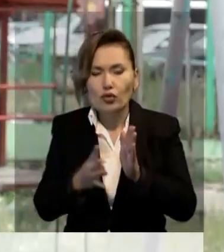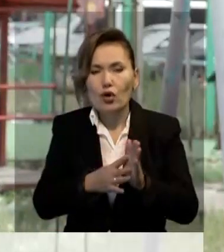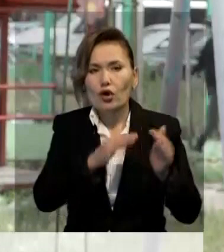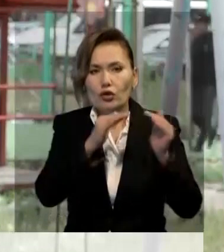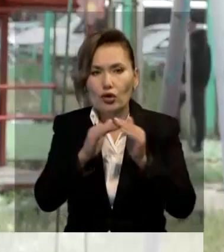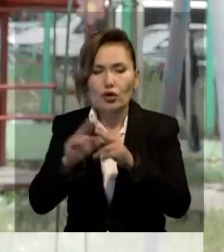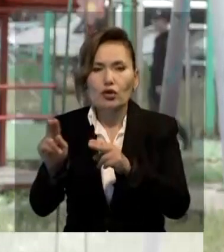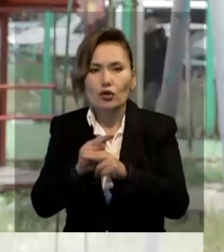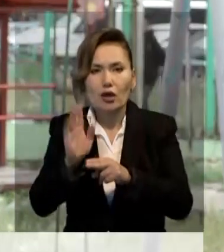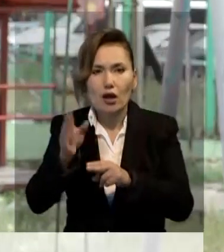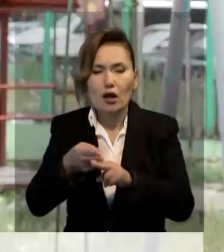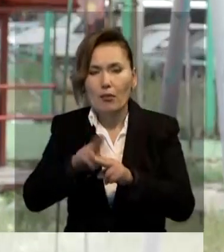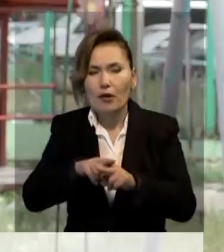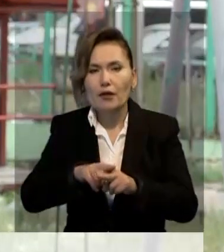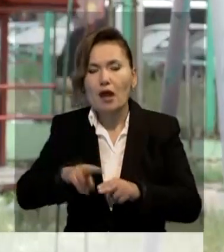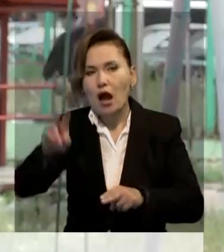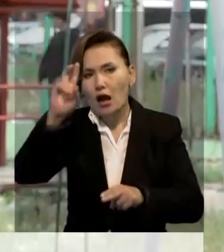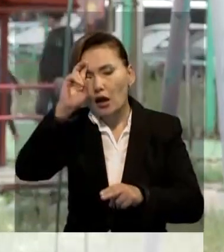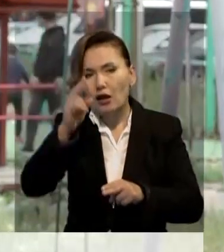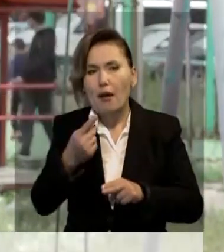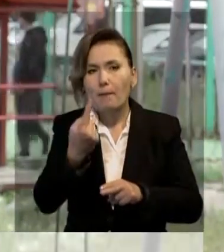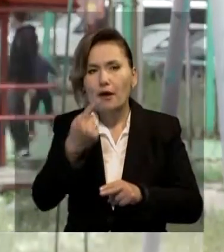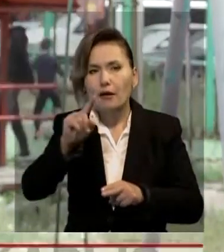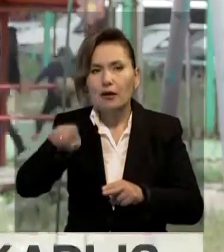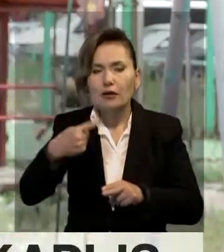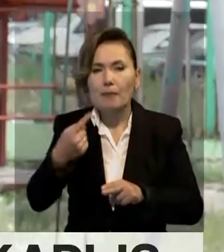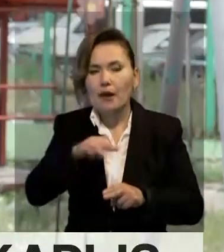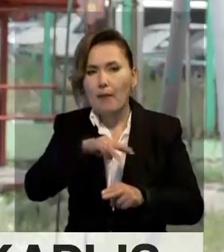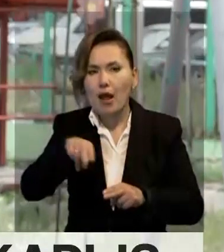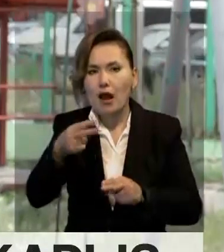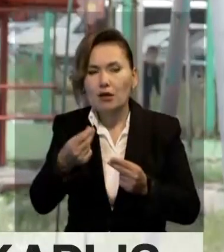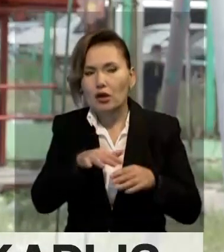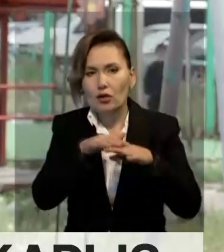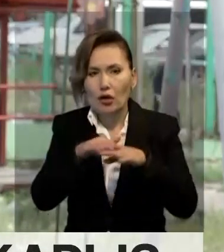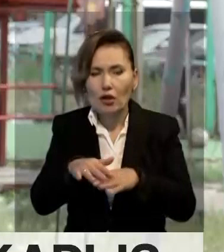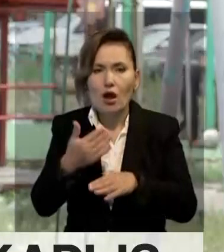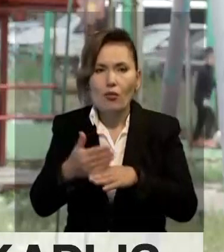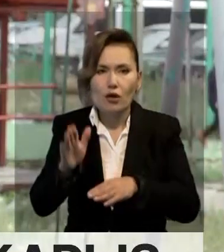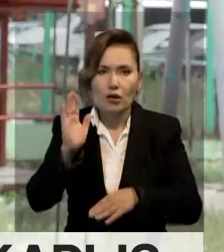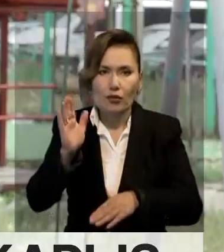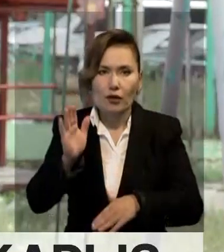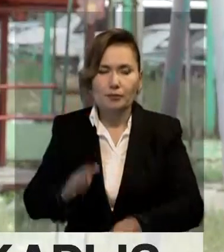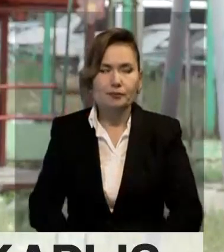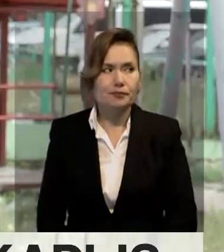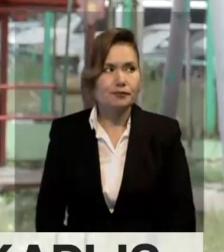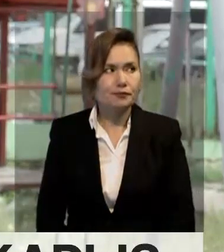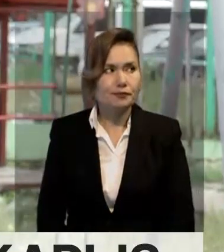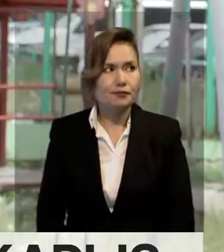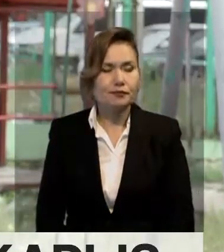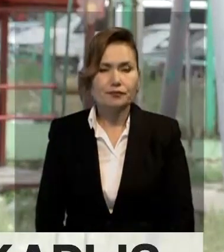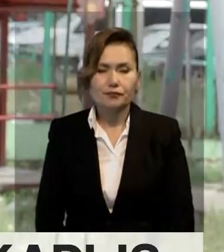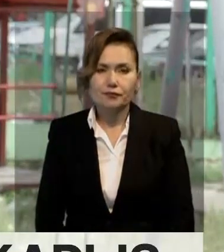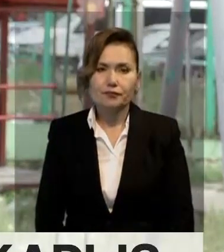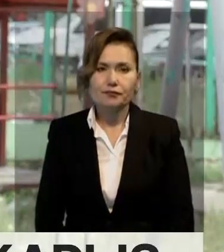үй жөнделеді. Бұл мақсатқа ел қазынасынан 1,1 миллиард теңге қарастырылып отыр. Айдарбек Айтмұхамбетұлы, Руслан